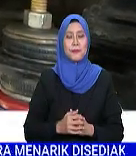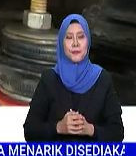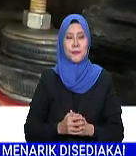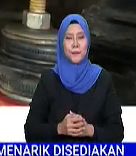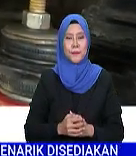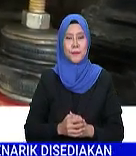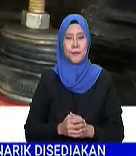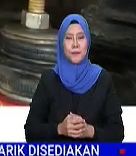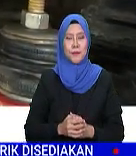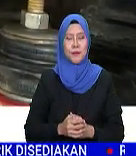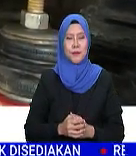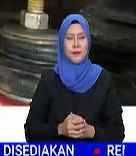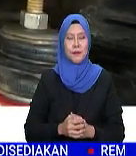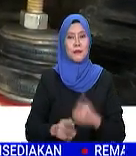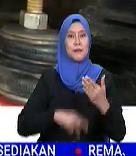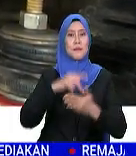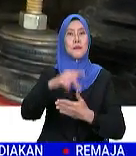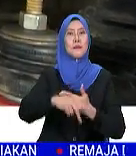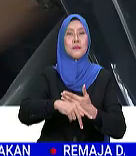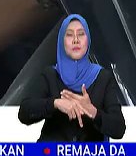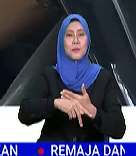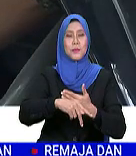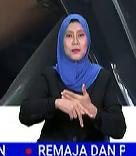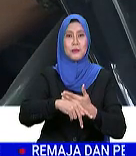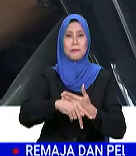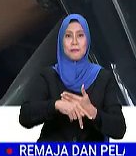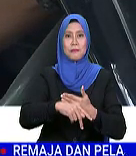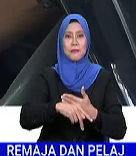antara program